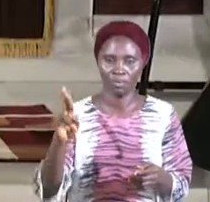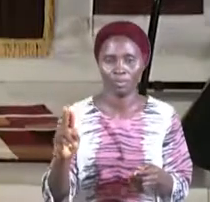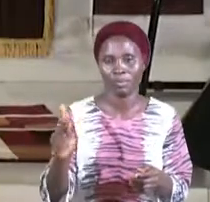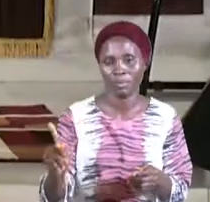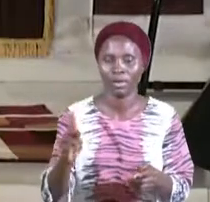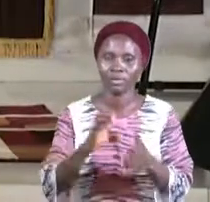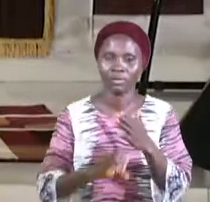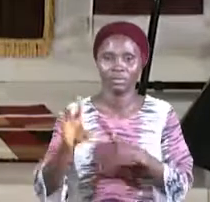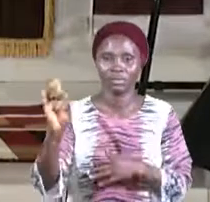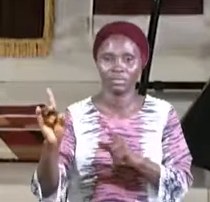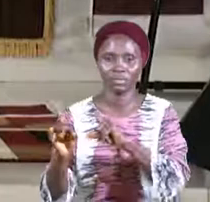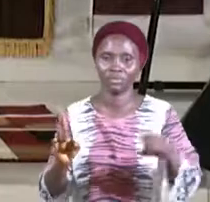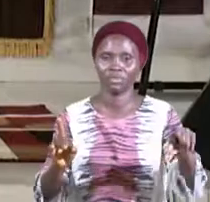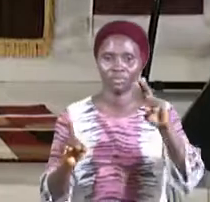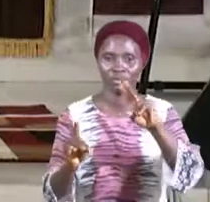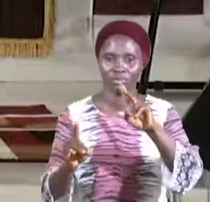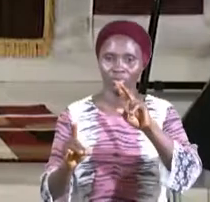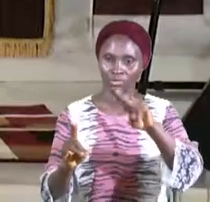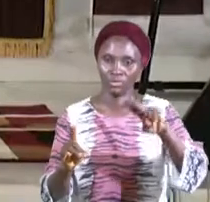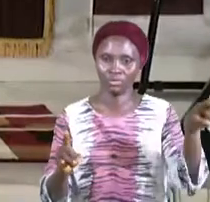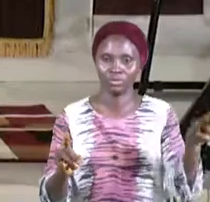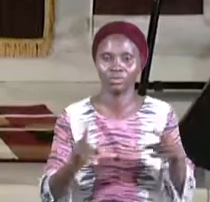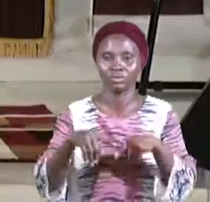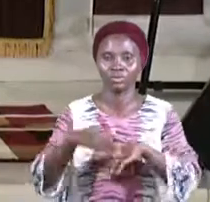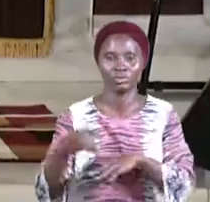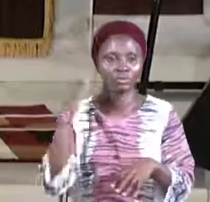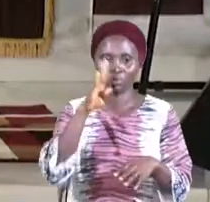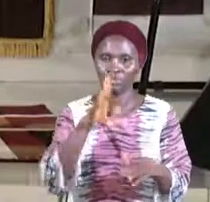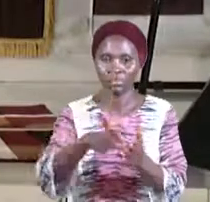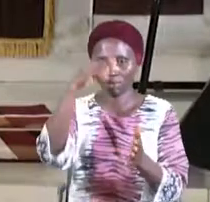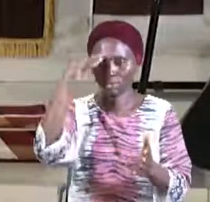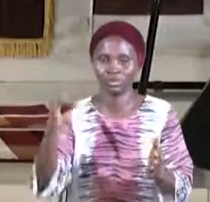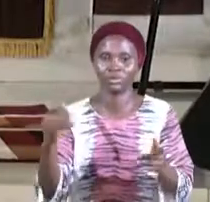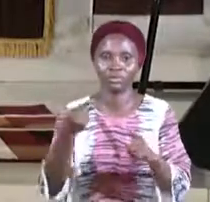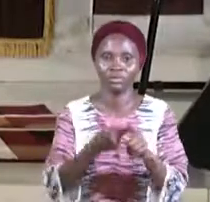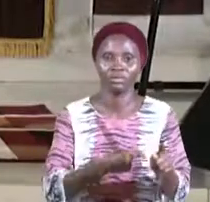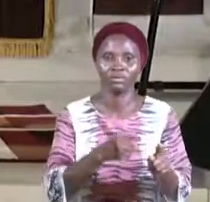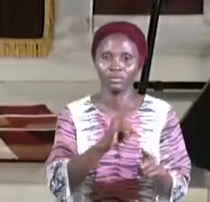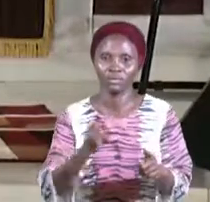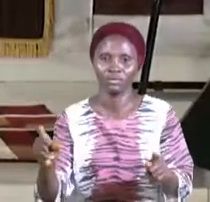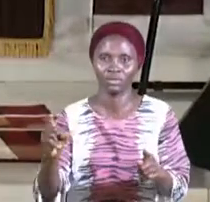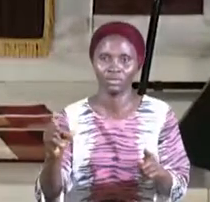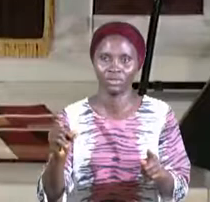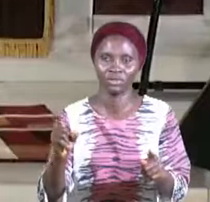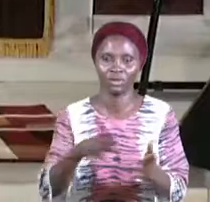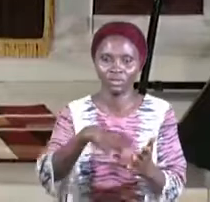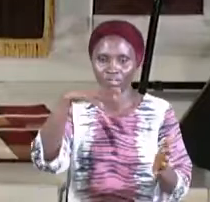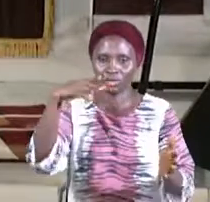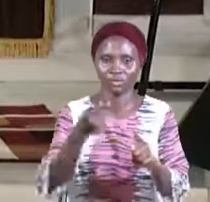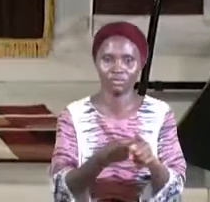lis du verset 22. Ce soir, nous verrons du verset 22 jusqu'au